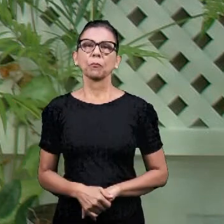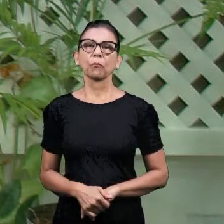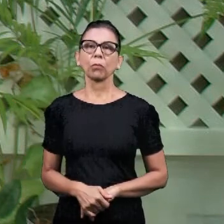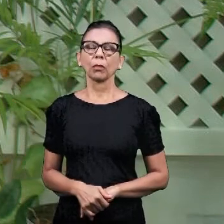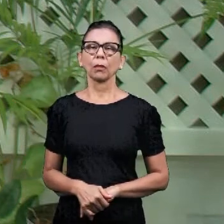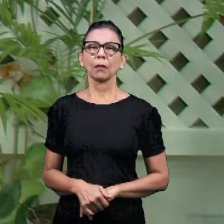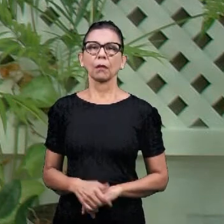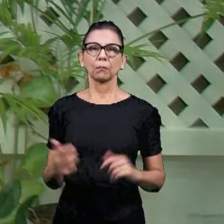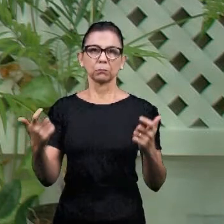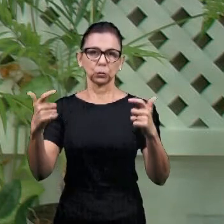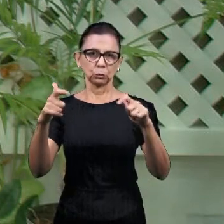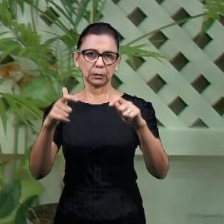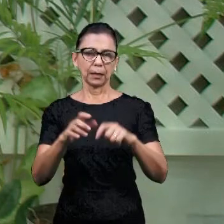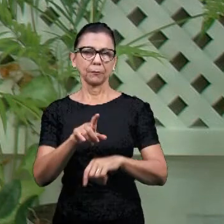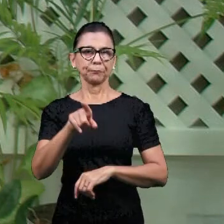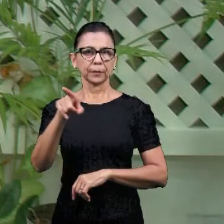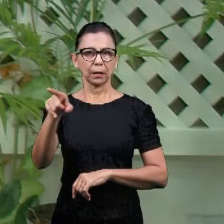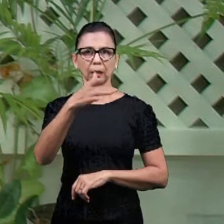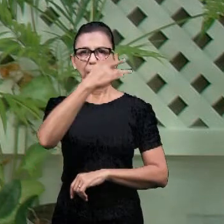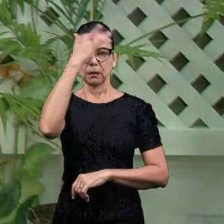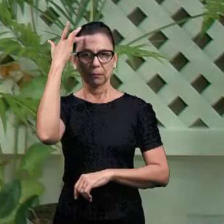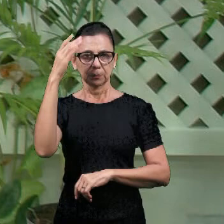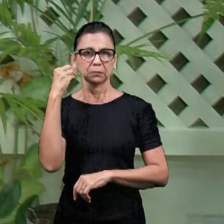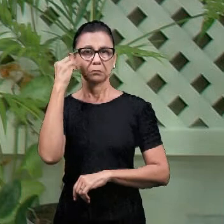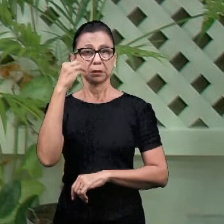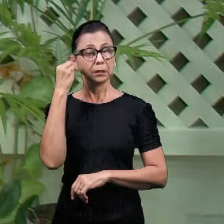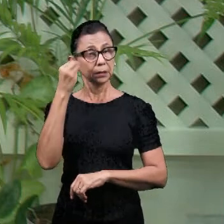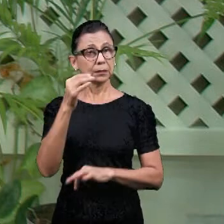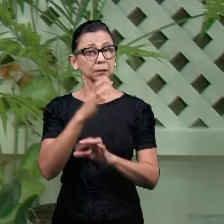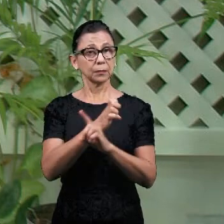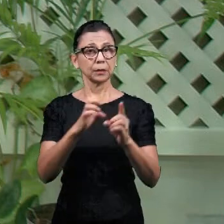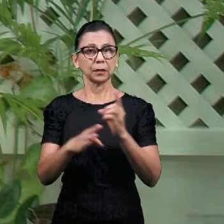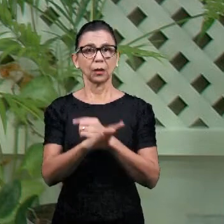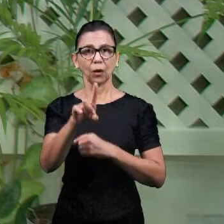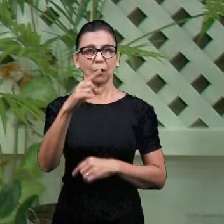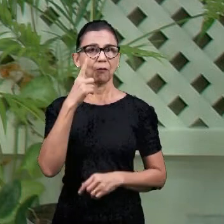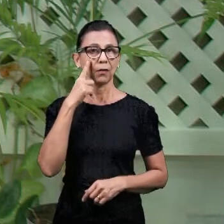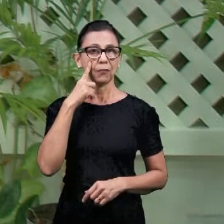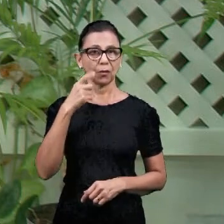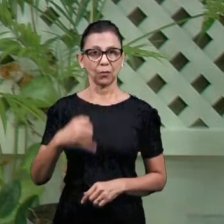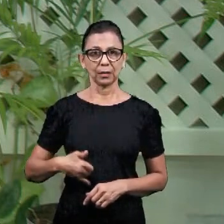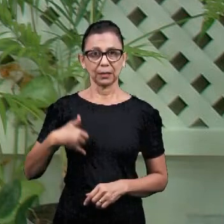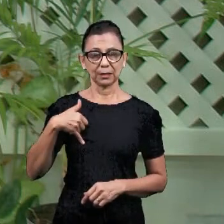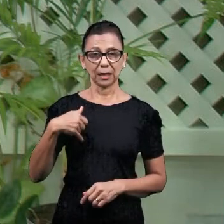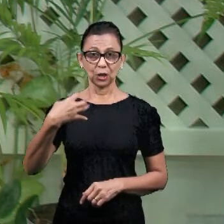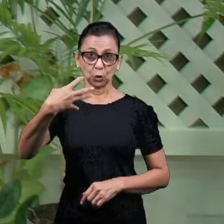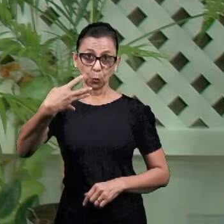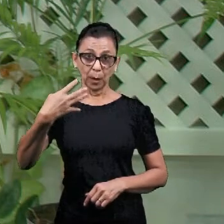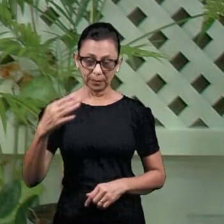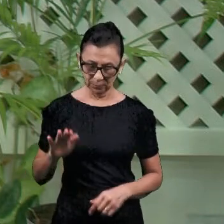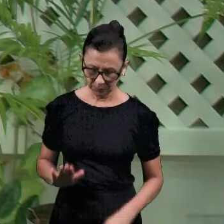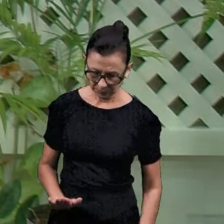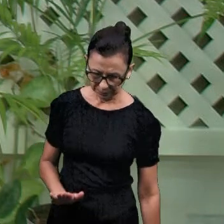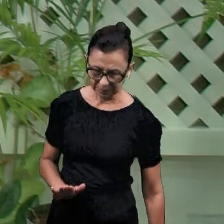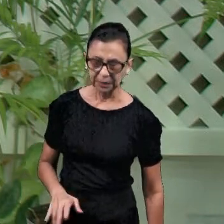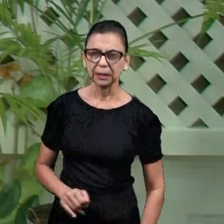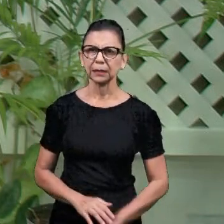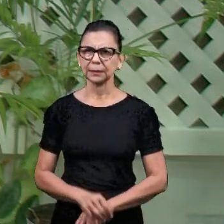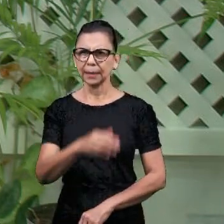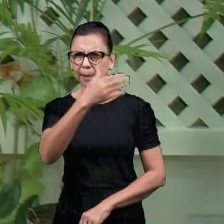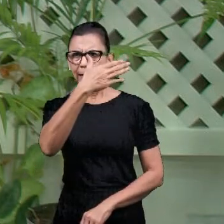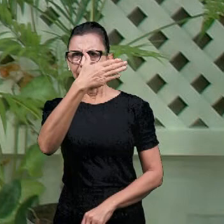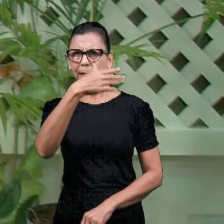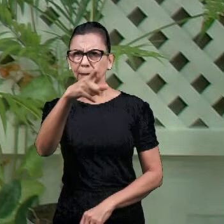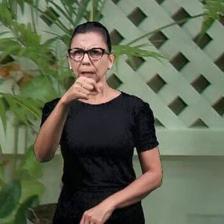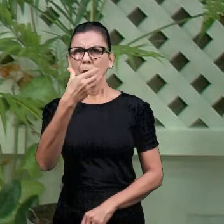Donc, je suis en train de montrer ici un enfant de 4 ans. Vous voyez voir, un enfant de 4 ans. Ce que le citoyen m'a envoyé en disant